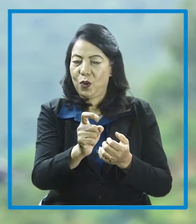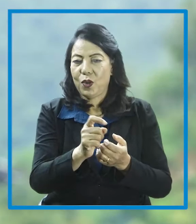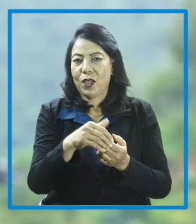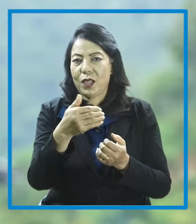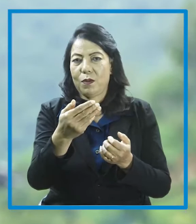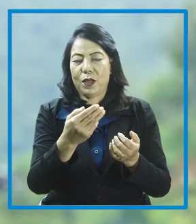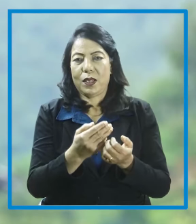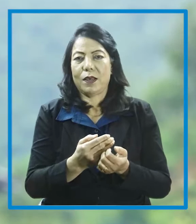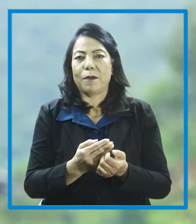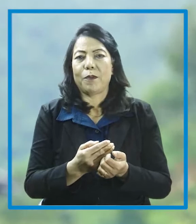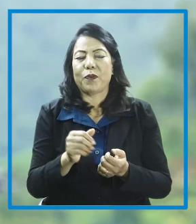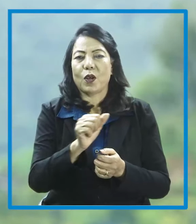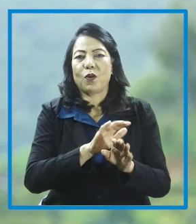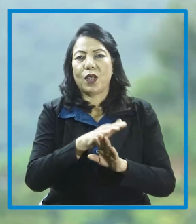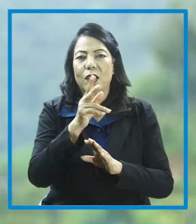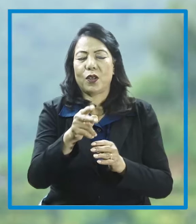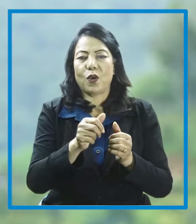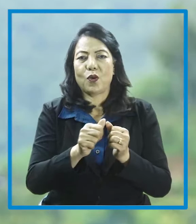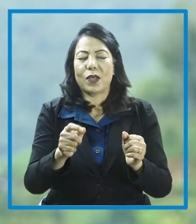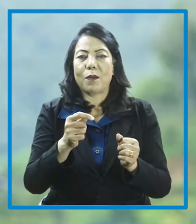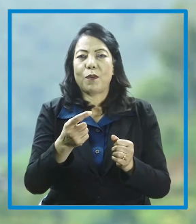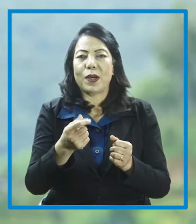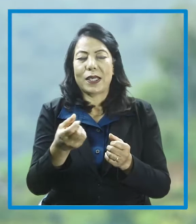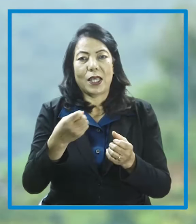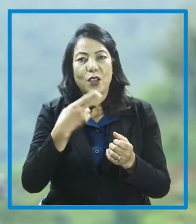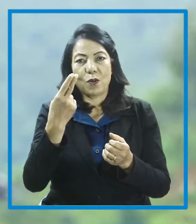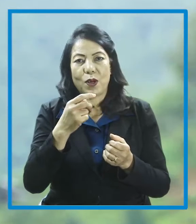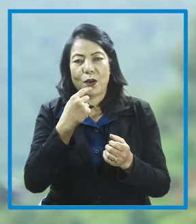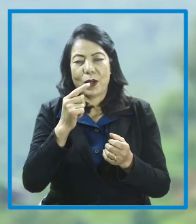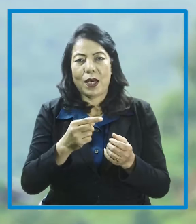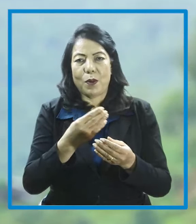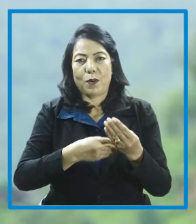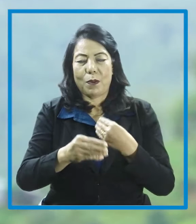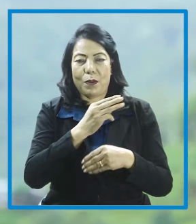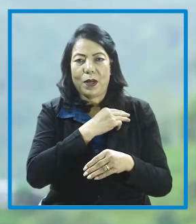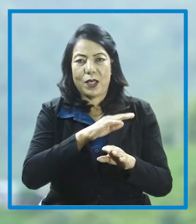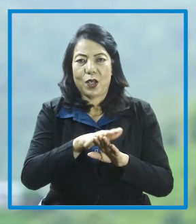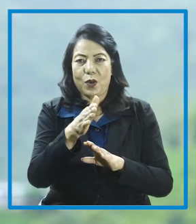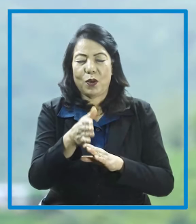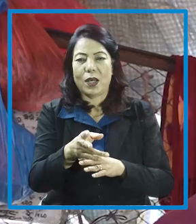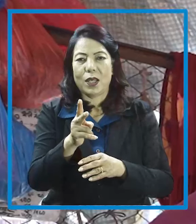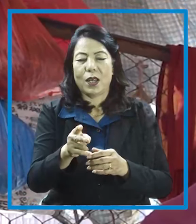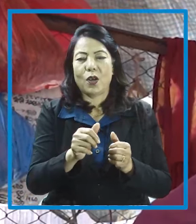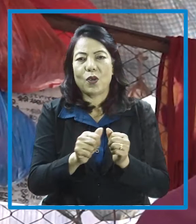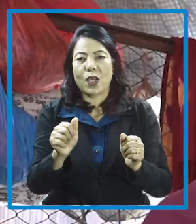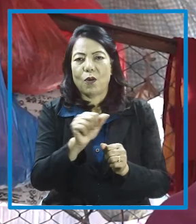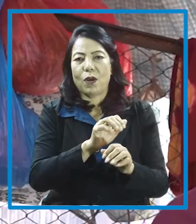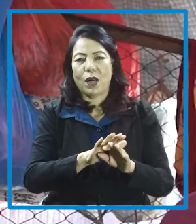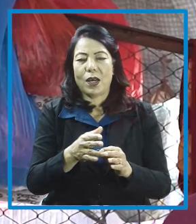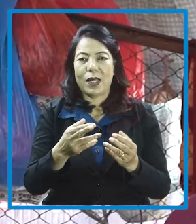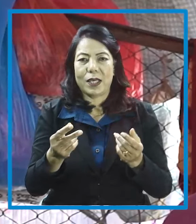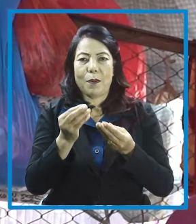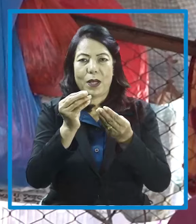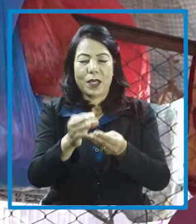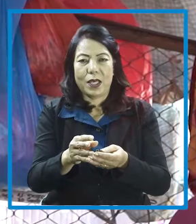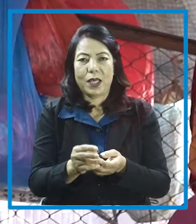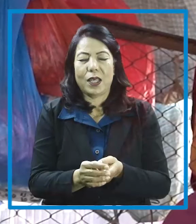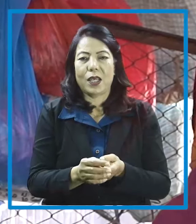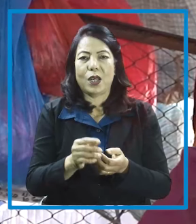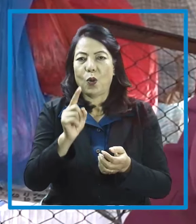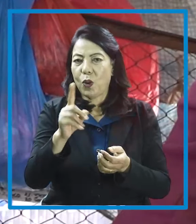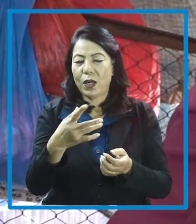फोन गरेर त सोध्न सक्ने भयो नि त, अनि फोन गरेर सोध्ने अनि त्यसपछि उनीहरूले त्यो अनुसार भाउ दिनुभयो भने यहाँको